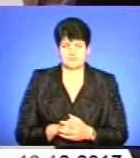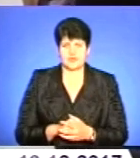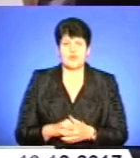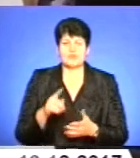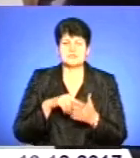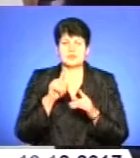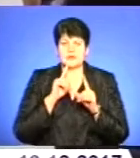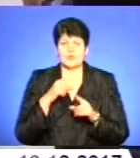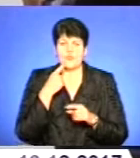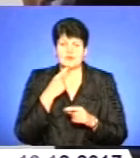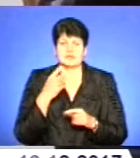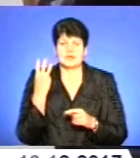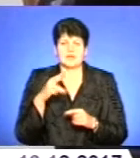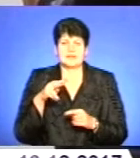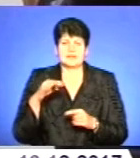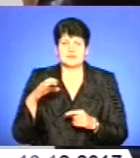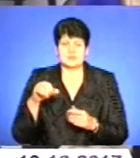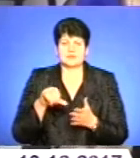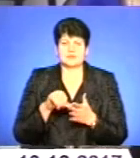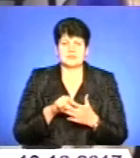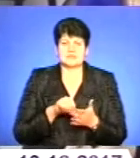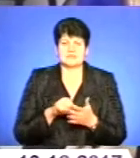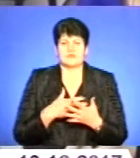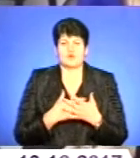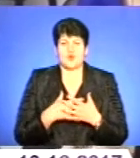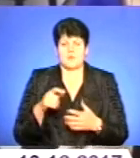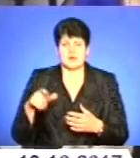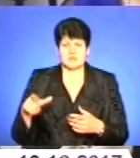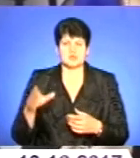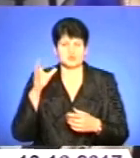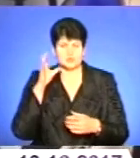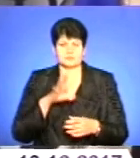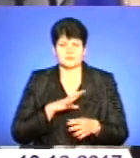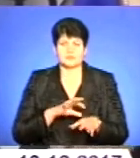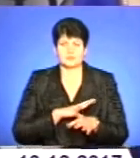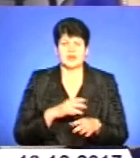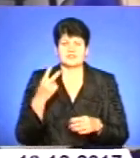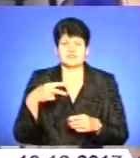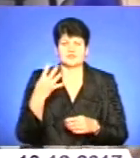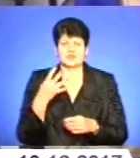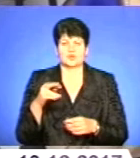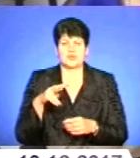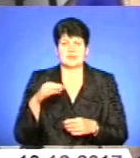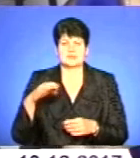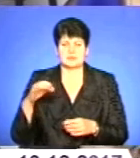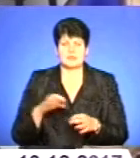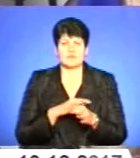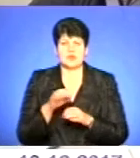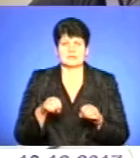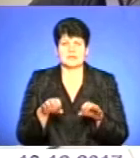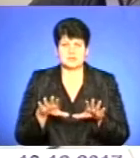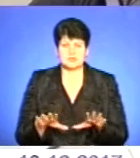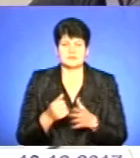раді кажуть, 3 листопада за участю представників громадськості слухання проводили, а 24 листопада проект рішення про